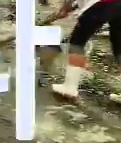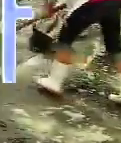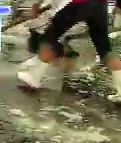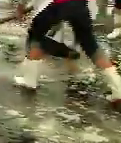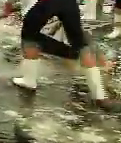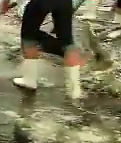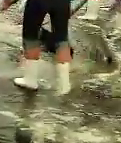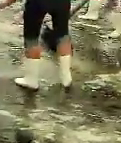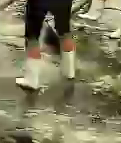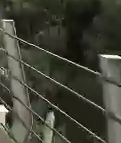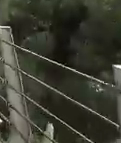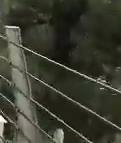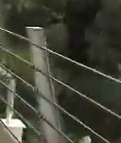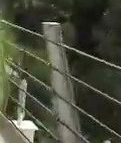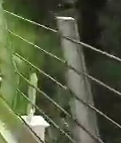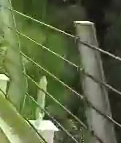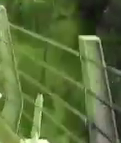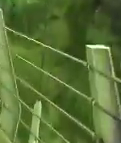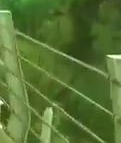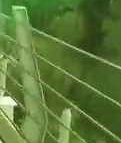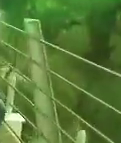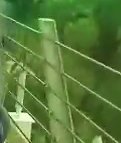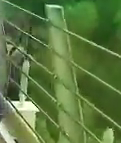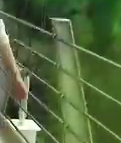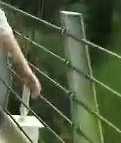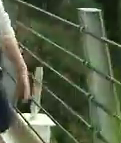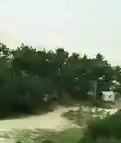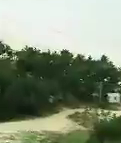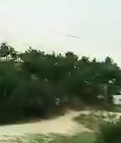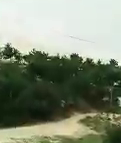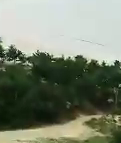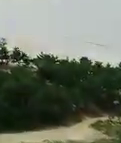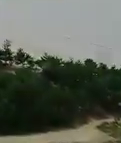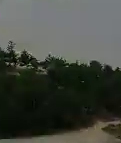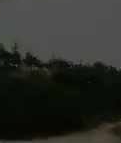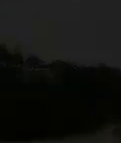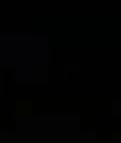전라남도 섬투어 캠페인, 그 섬에 가고 싶다.